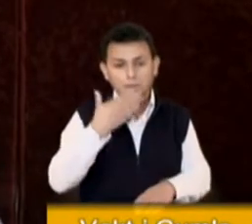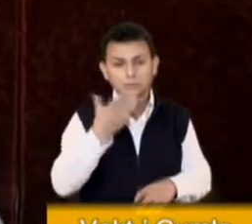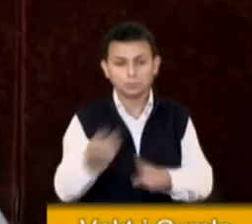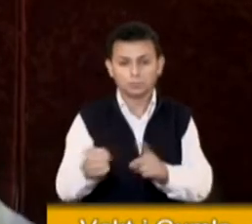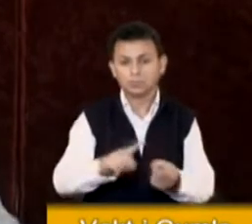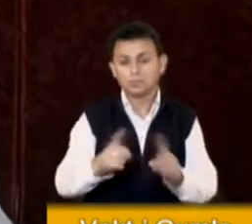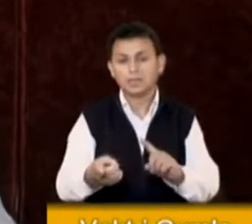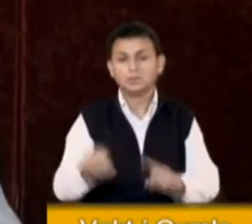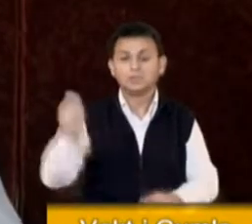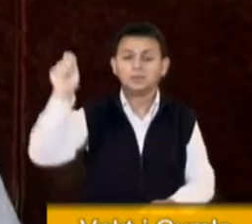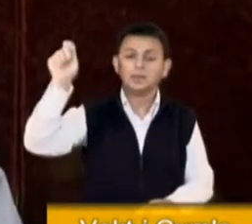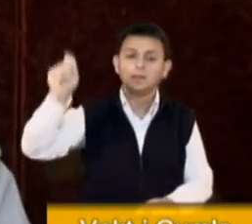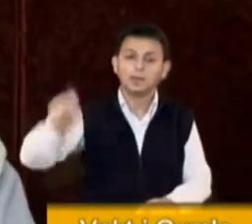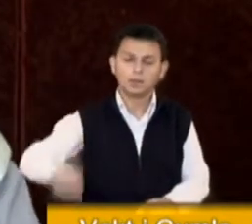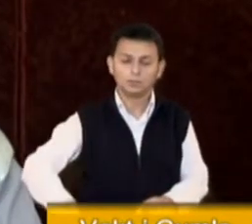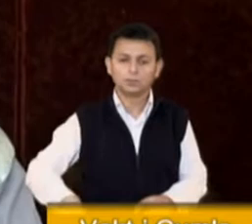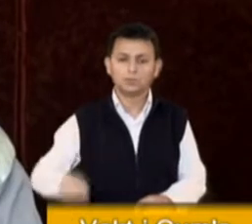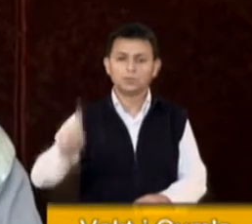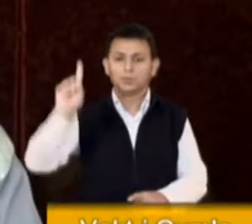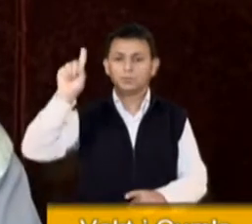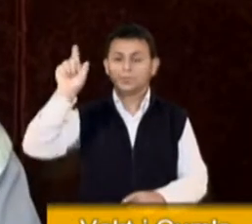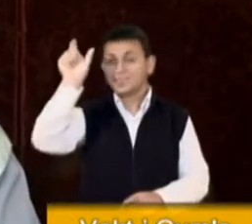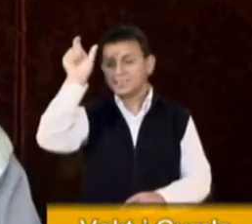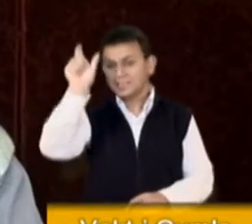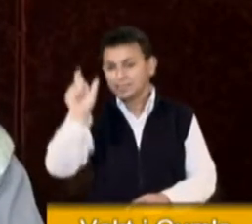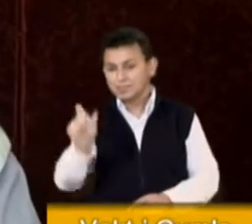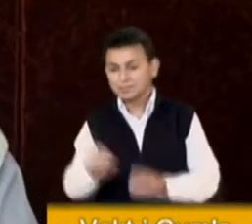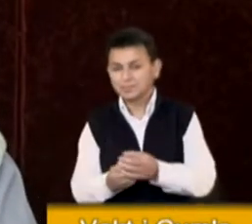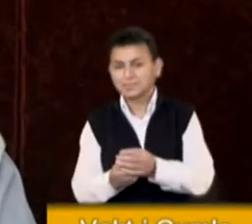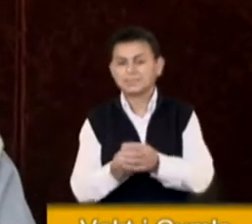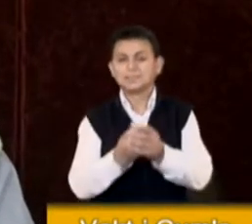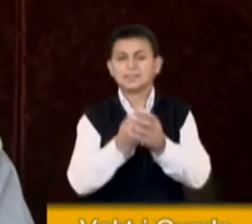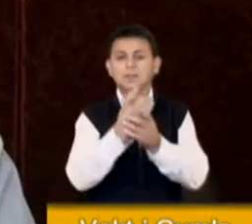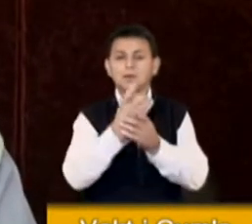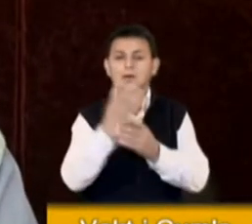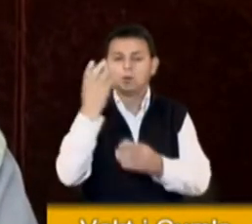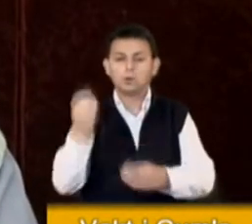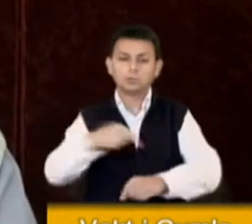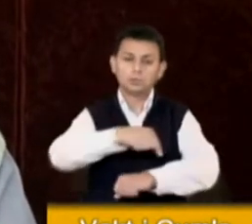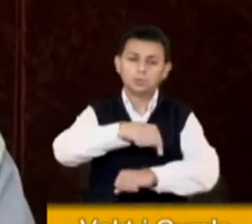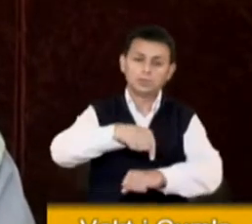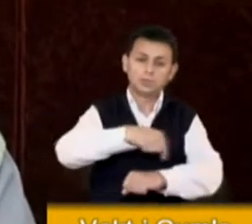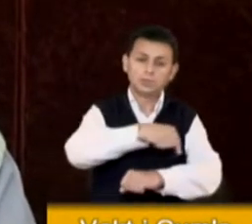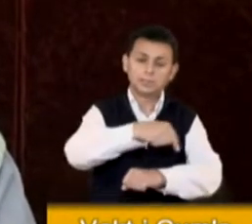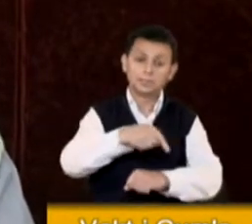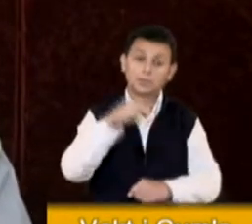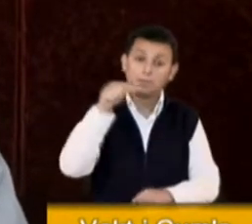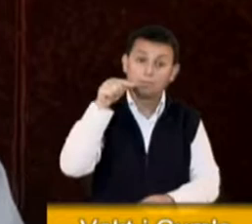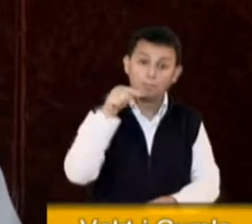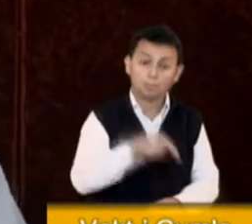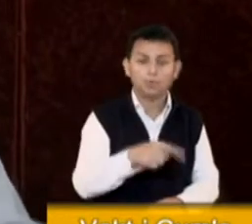devamında bir kimse sabaha erdiği zaman Sübhanallahü ve bihamdih, la kuvvete illa